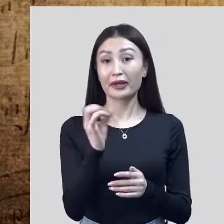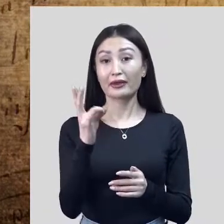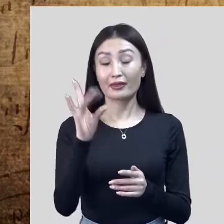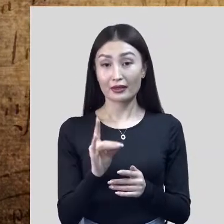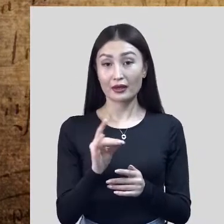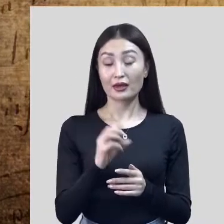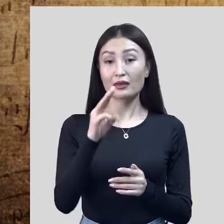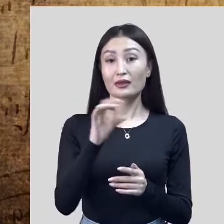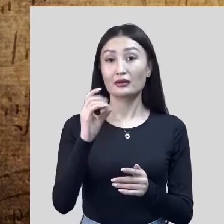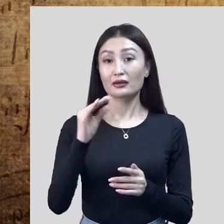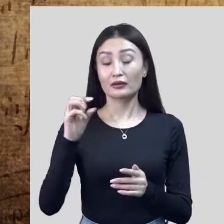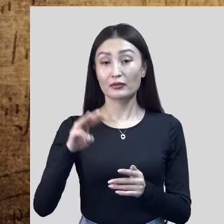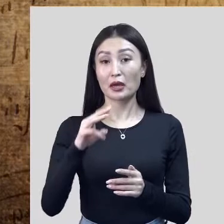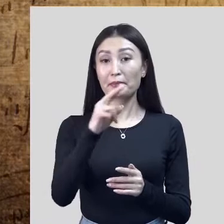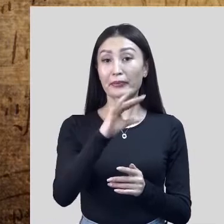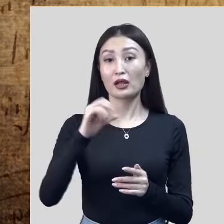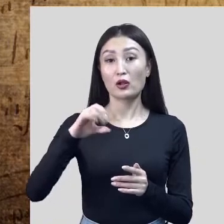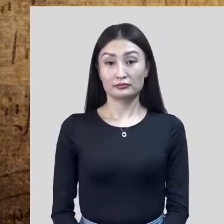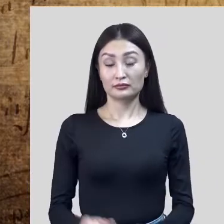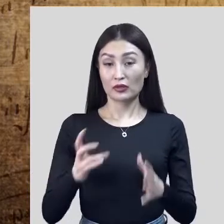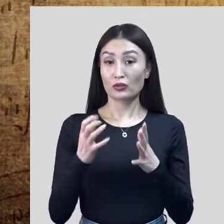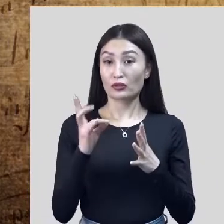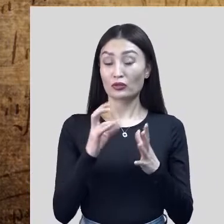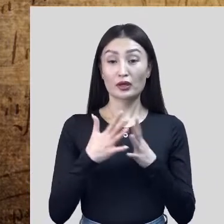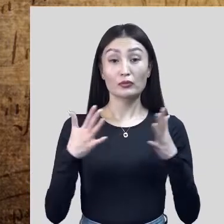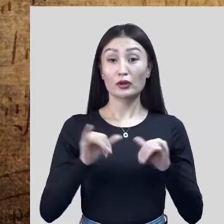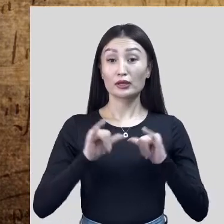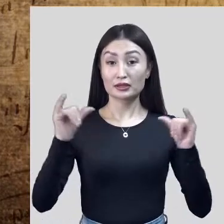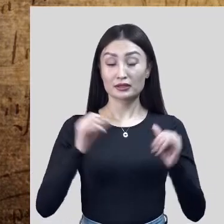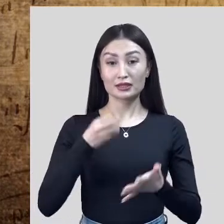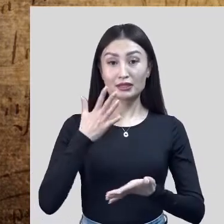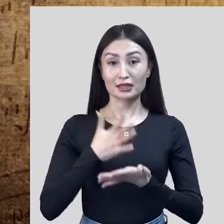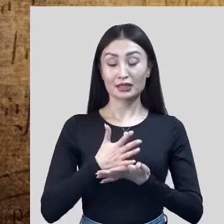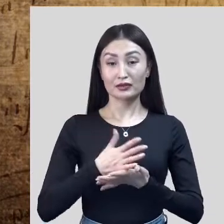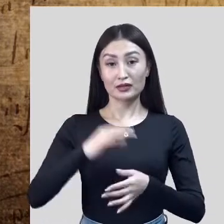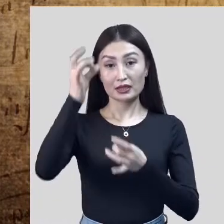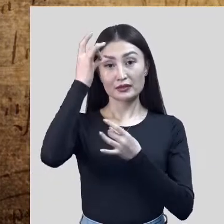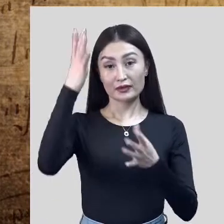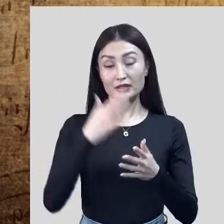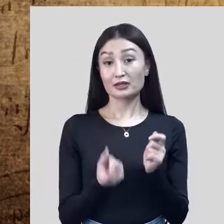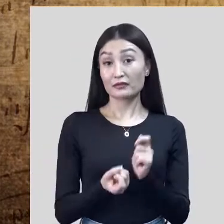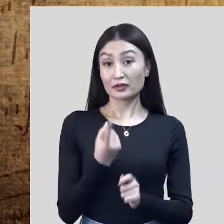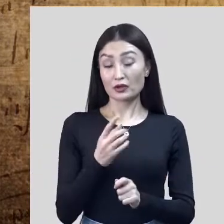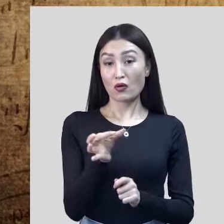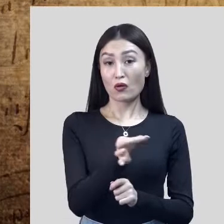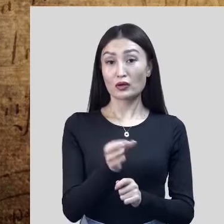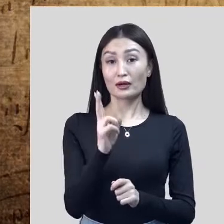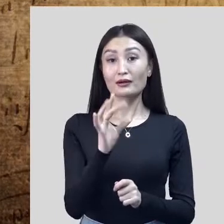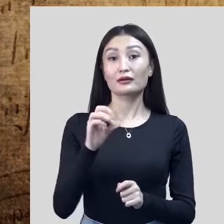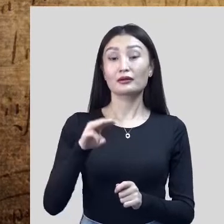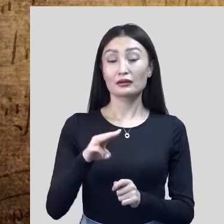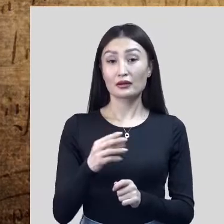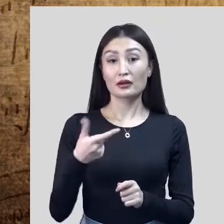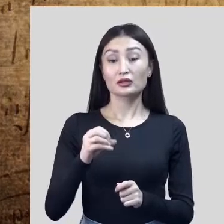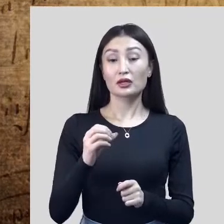Микены, Тиринф, Пилос. Но наиболее развитая, централизованная цивилизация возникла на острове Крит, где